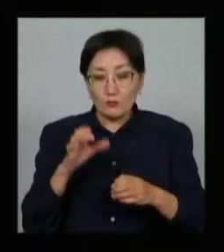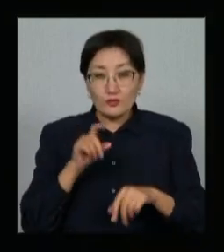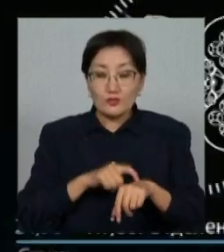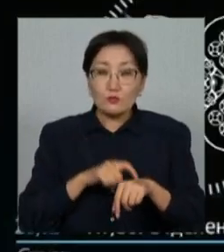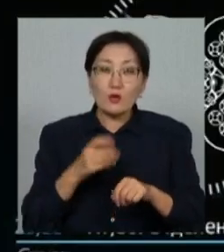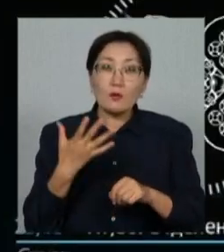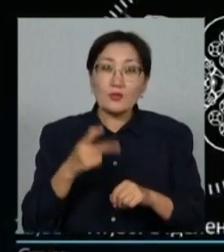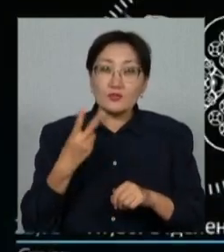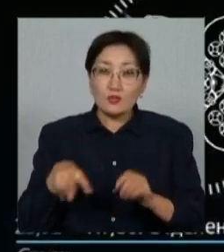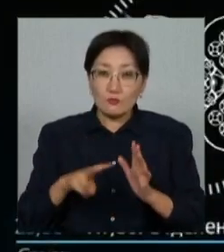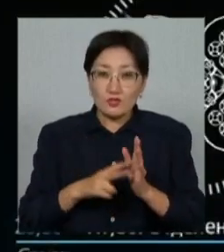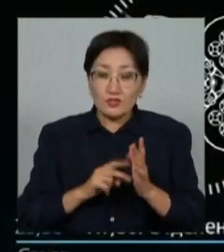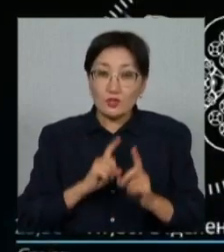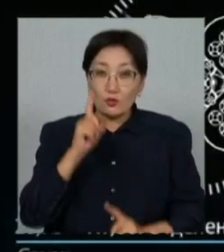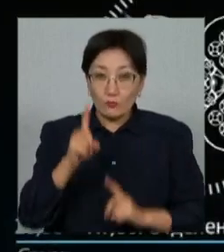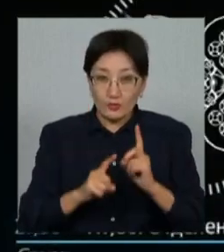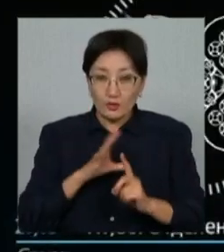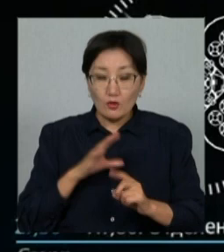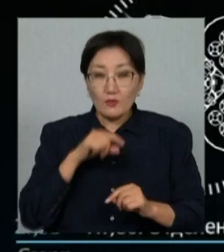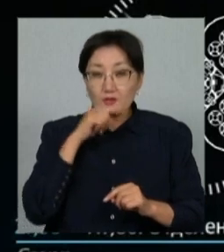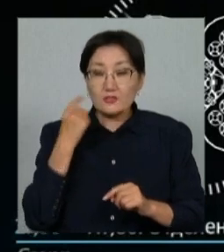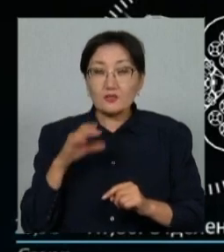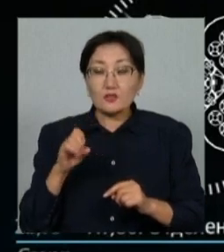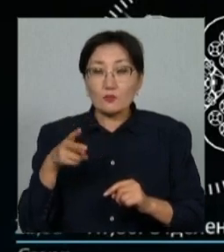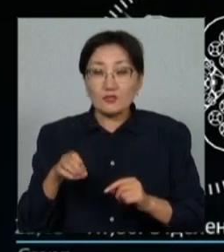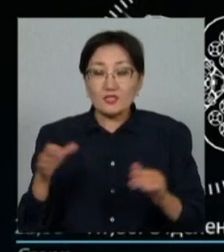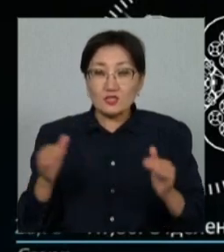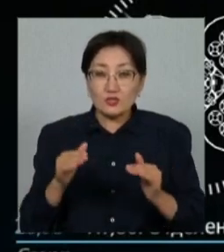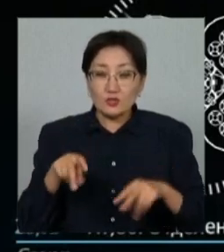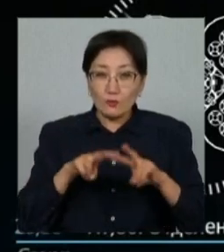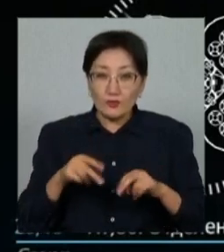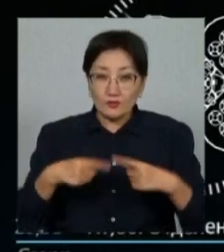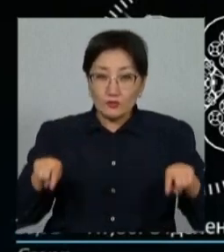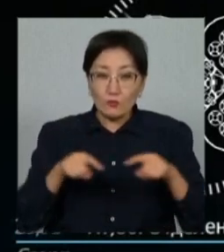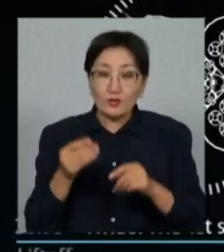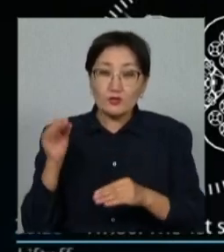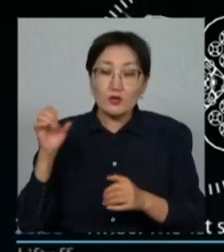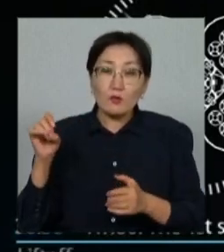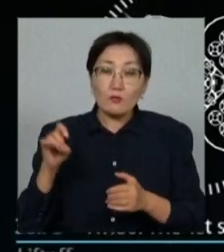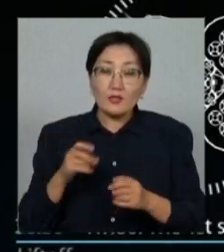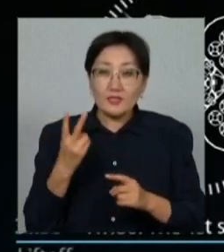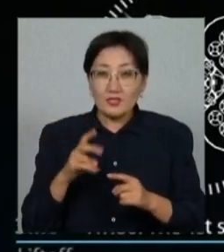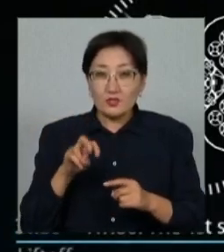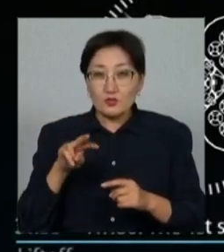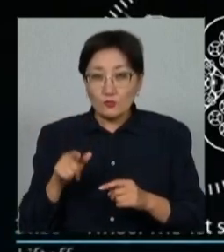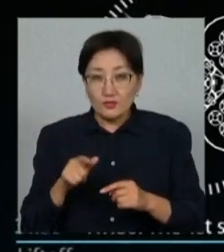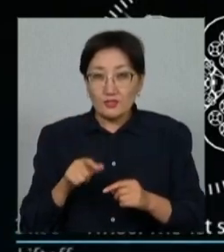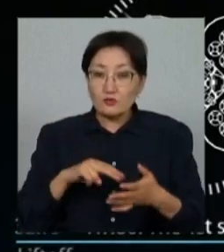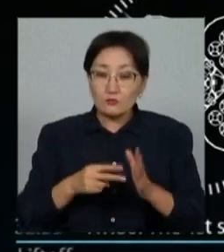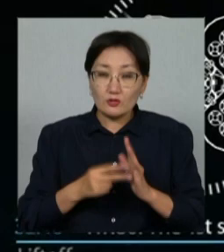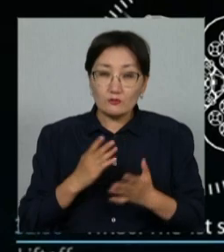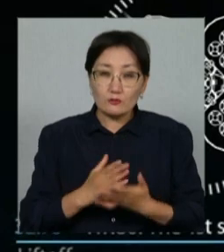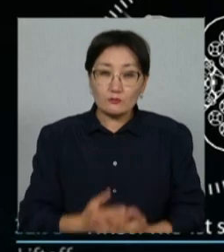уақытымен 5:27-те ұшқан. Ал ресейлік сегменттің шағын зерттеу модуліне қондыру 2-ші шілдеге жоспарланып отыр.